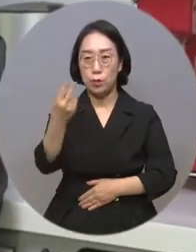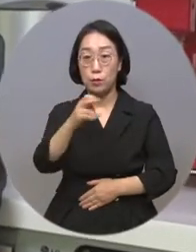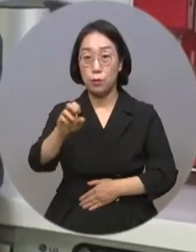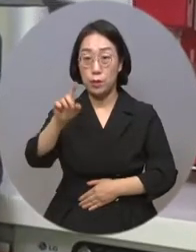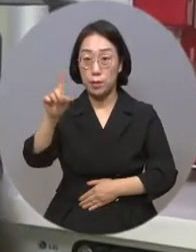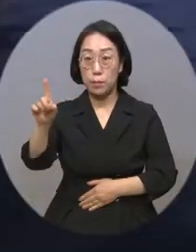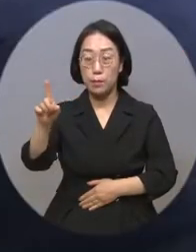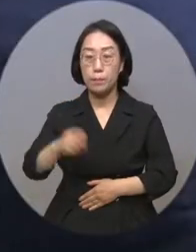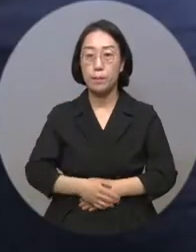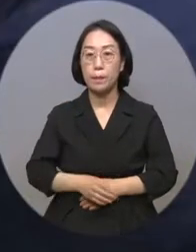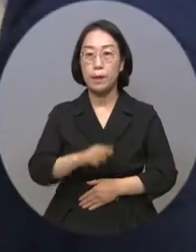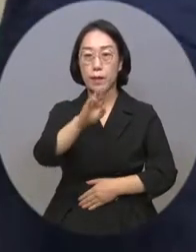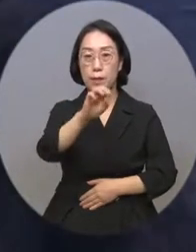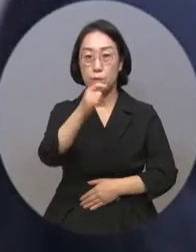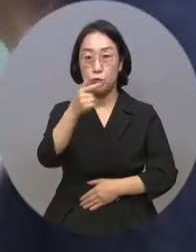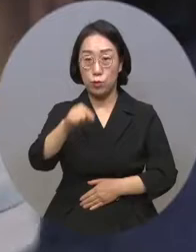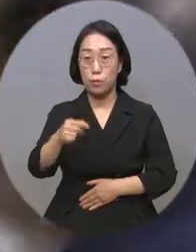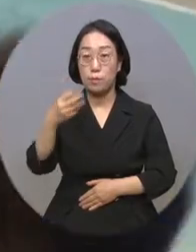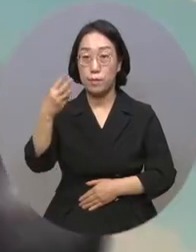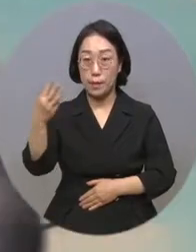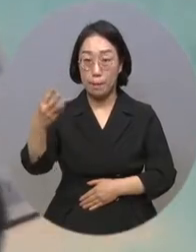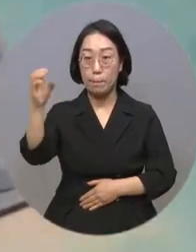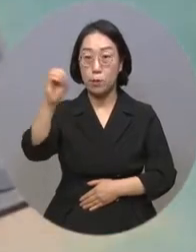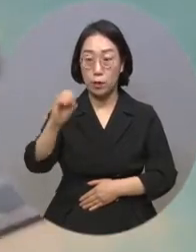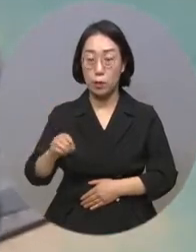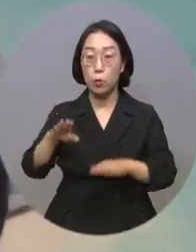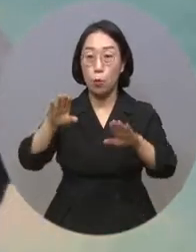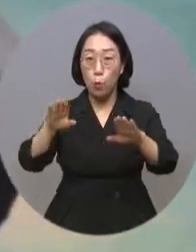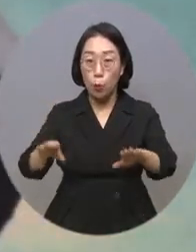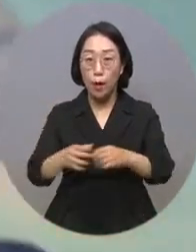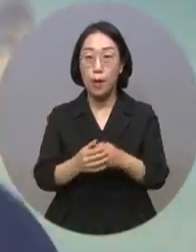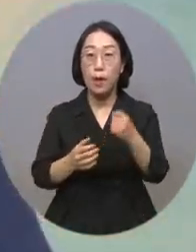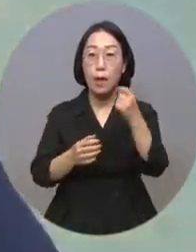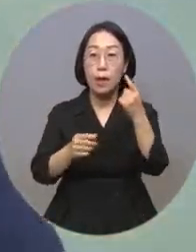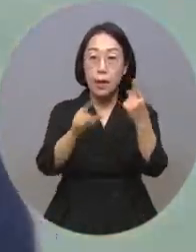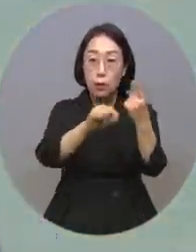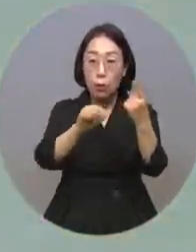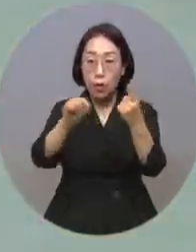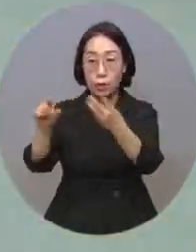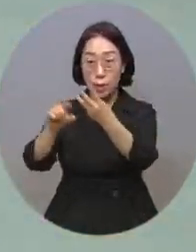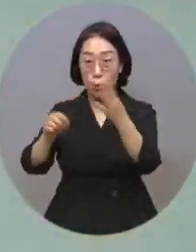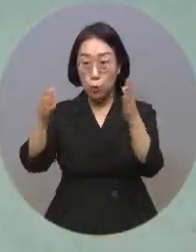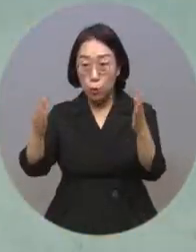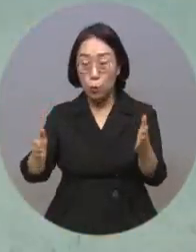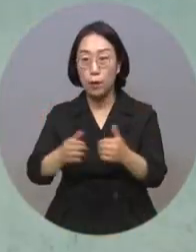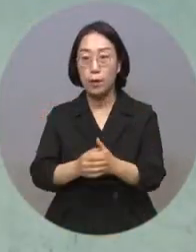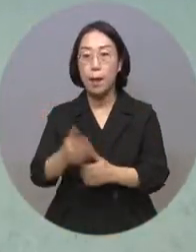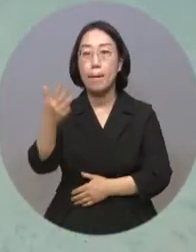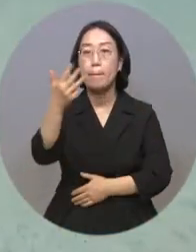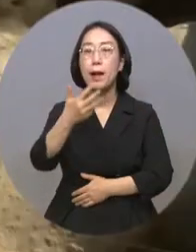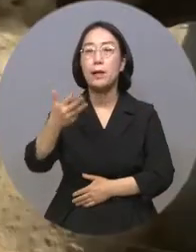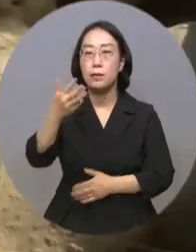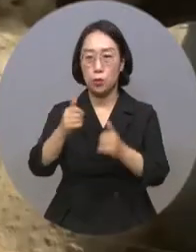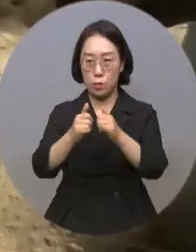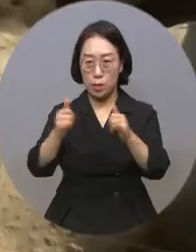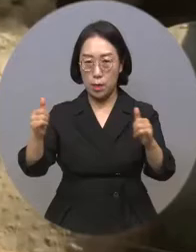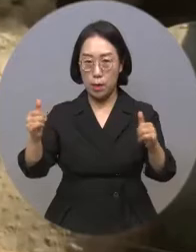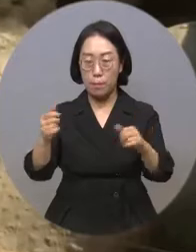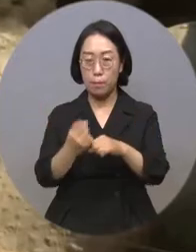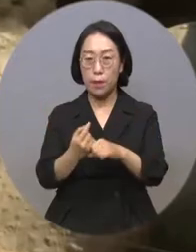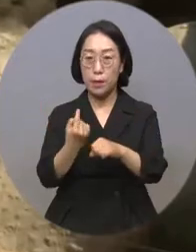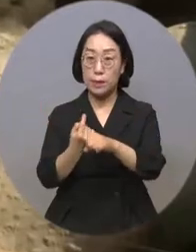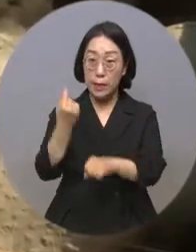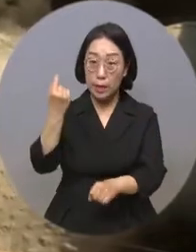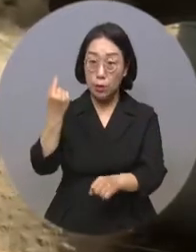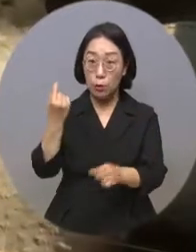2021년에는 26.3%를 차지했고 올해 1분기 남성 육아휴직자는 약 8,000명으로 전년 동기